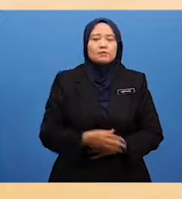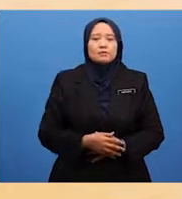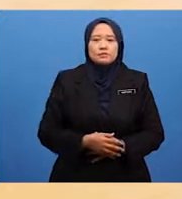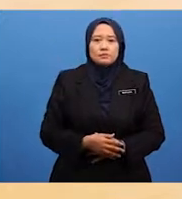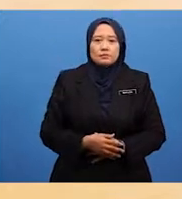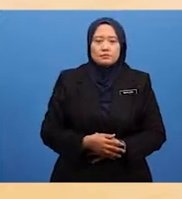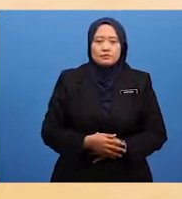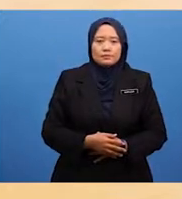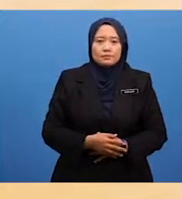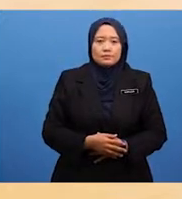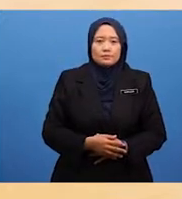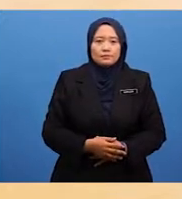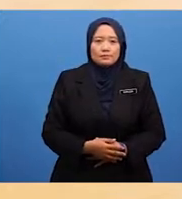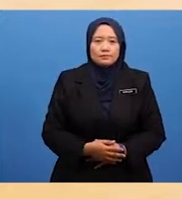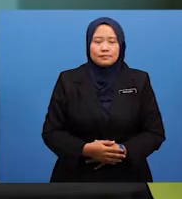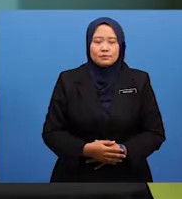lancar.